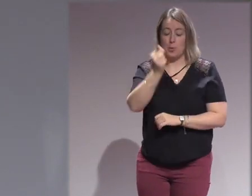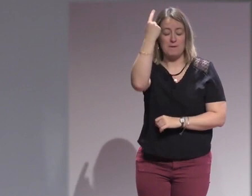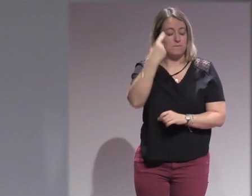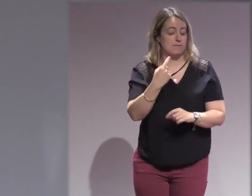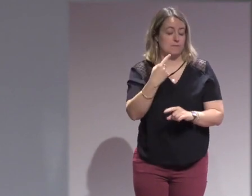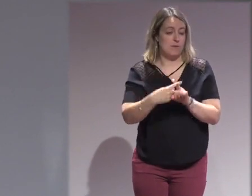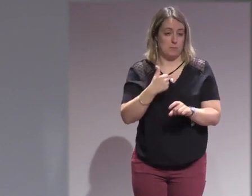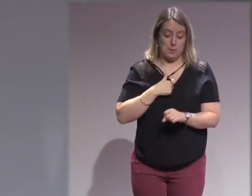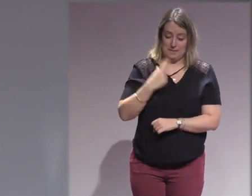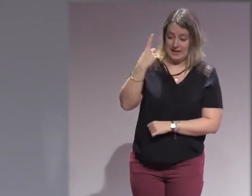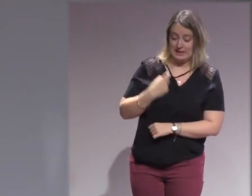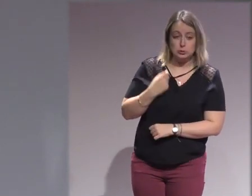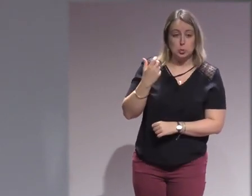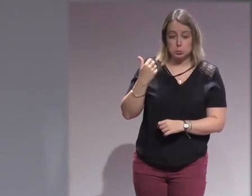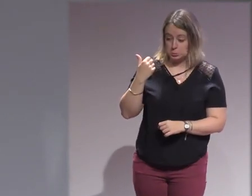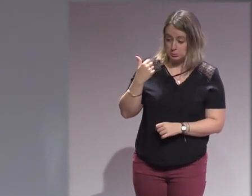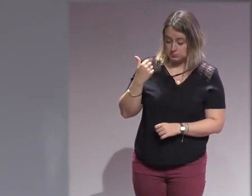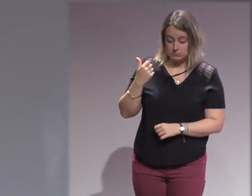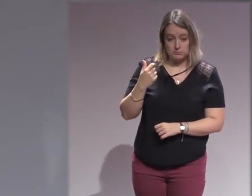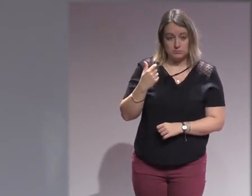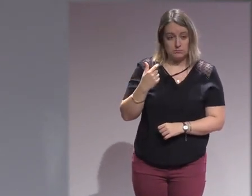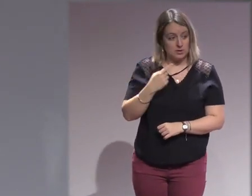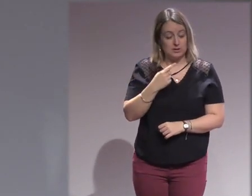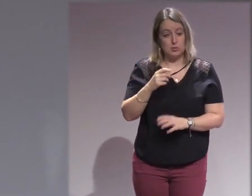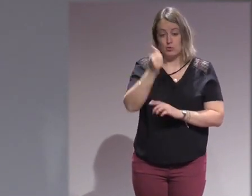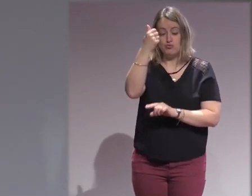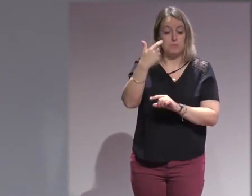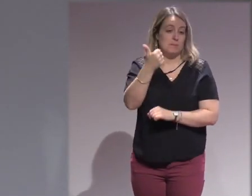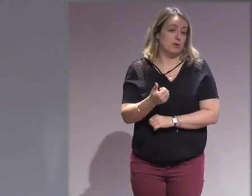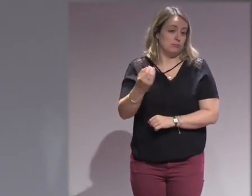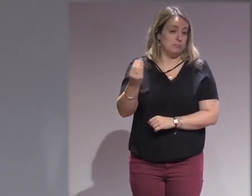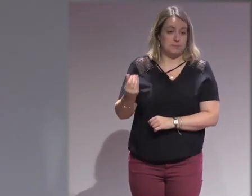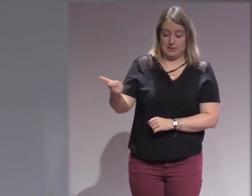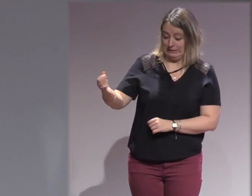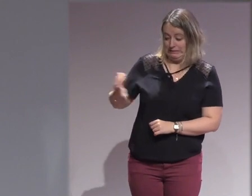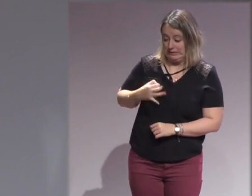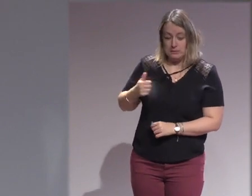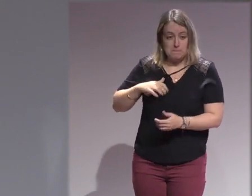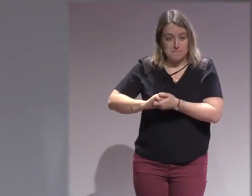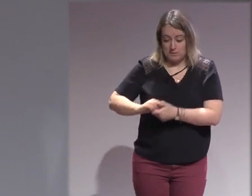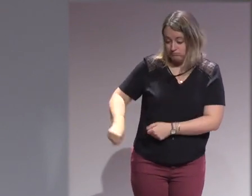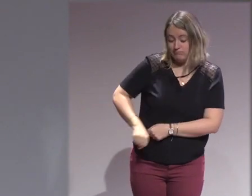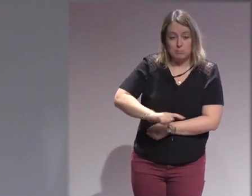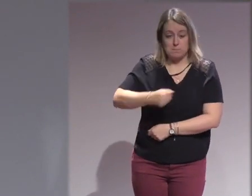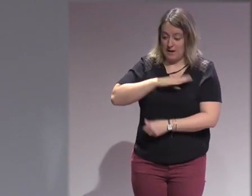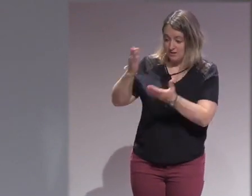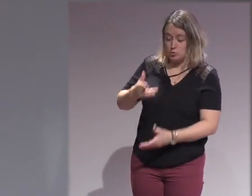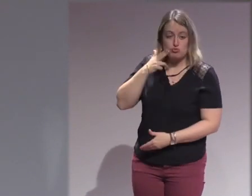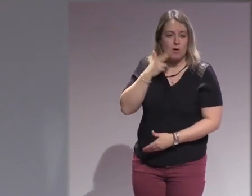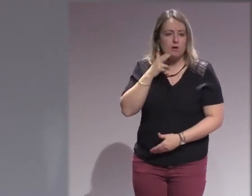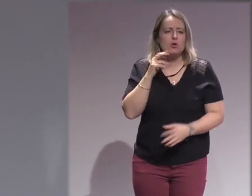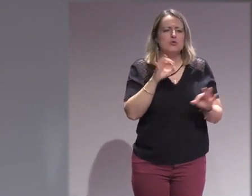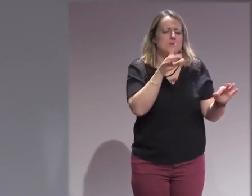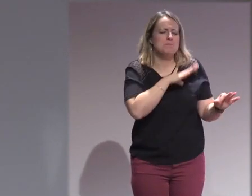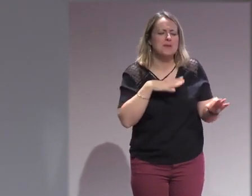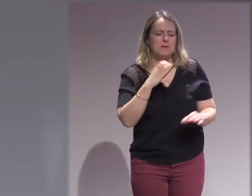à l'école maternelle. C'était la même journée, on m'a dit « Je te donne pas la main, t'es noire ». Donc pour en revenir aussi à Madame Schall qui dit « Mais non, ma fille, elle a 4 ans, elle est en